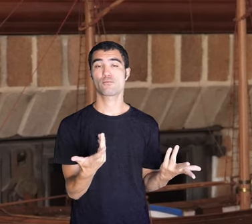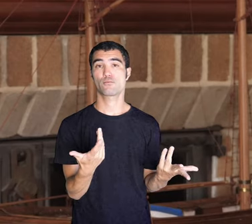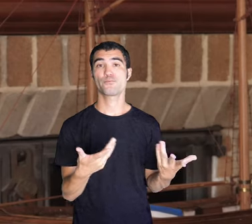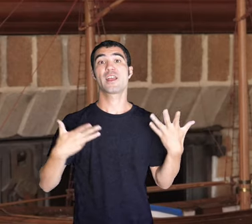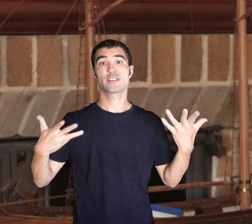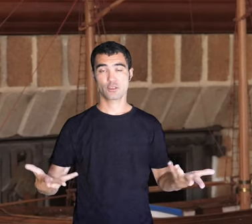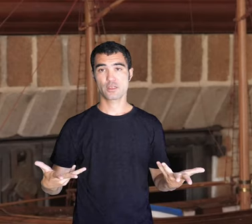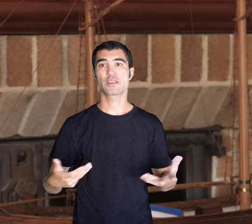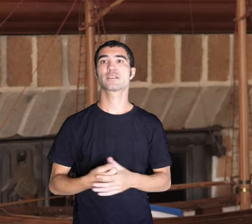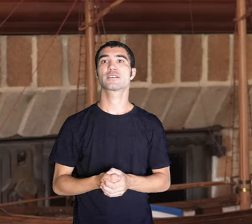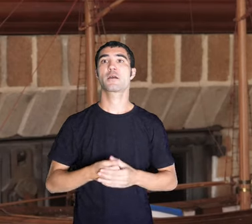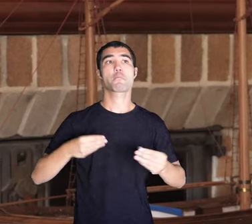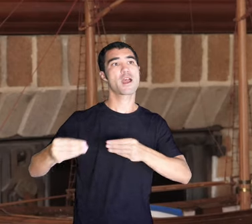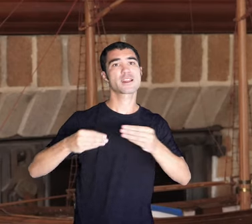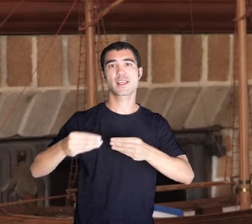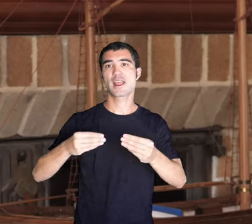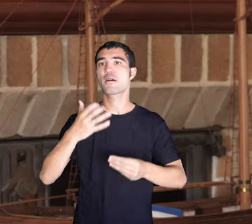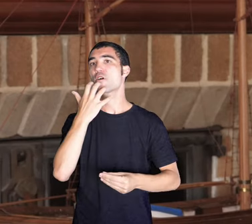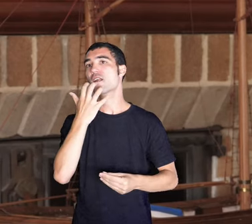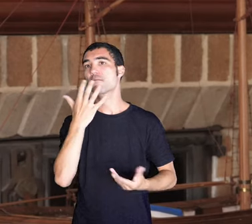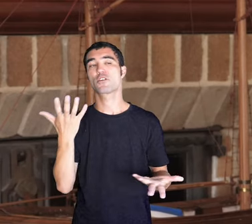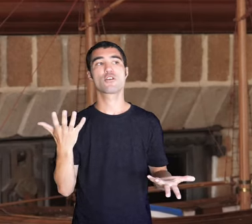Ja sigui material,